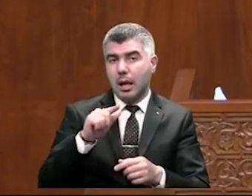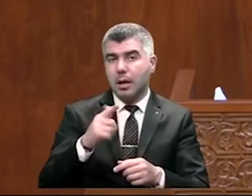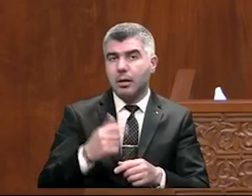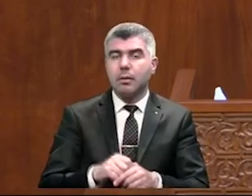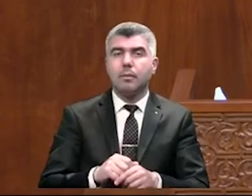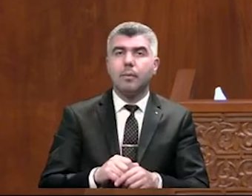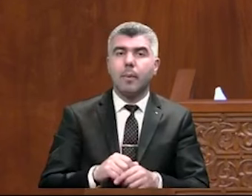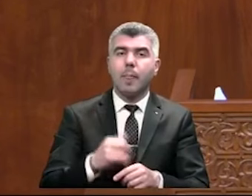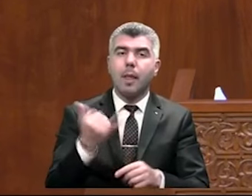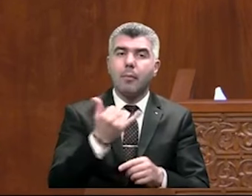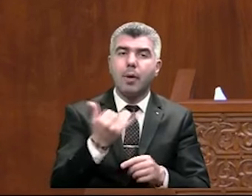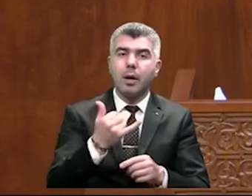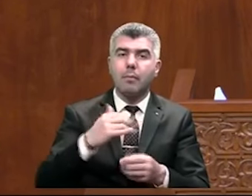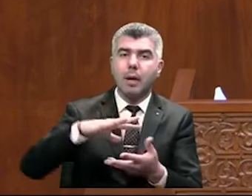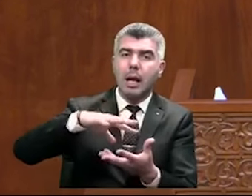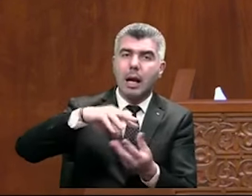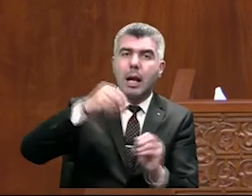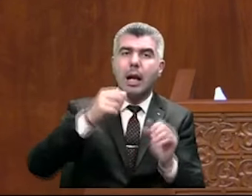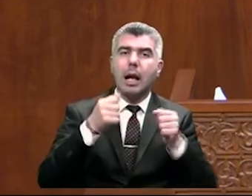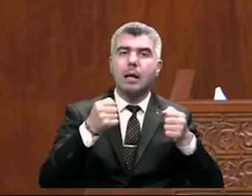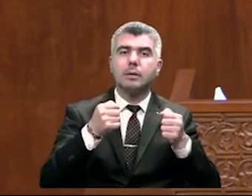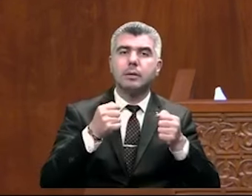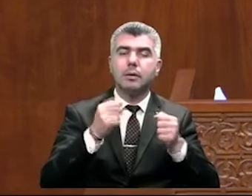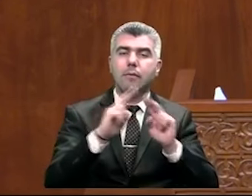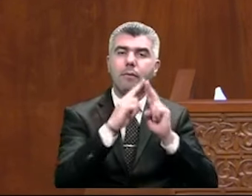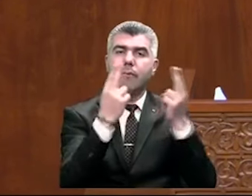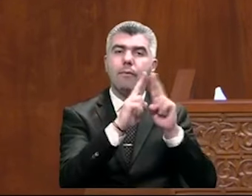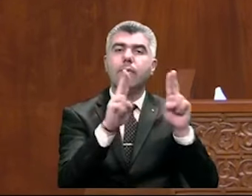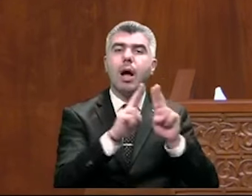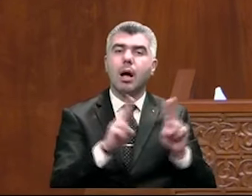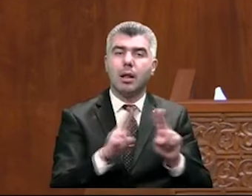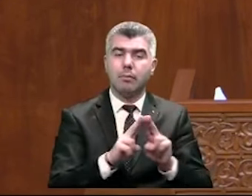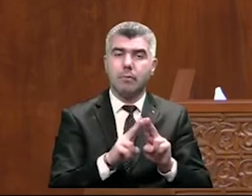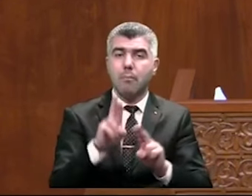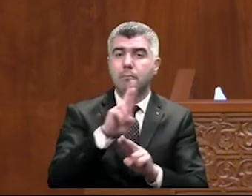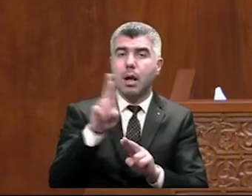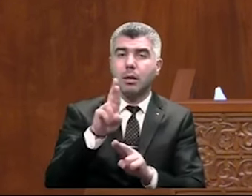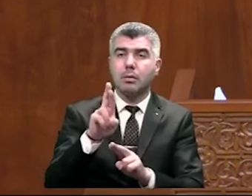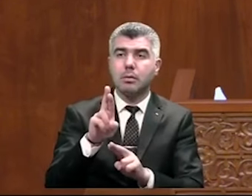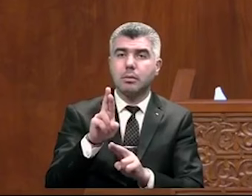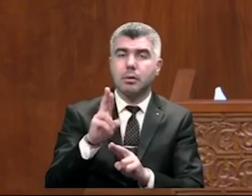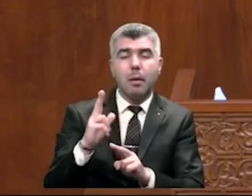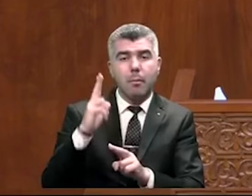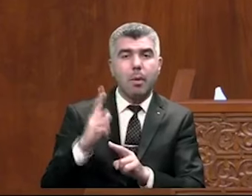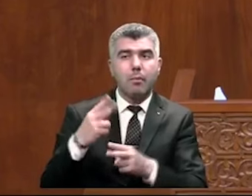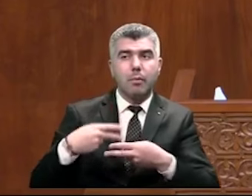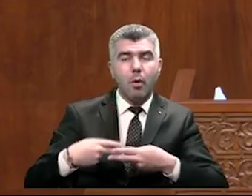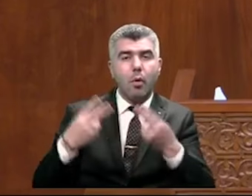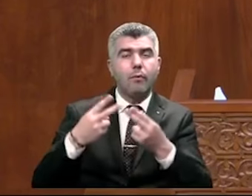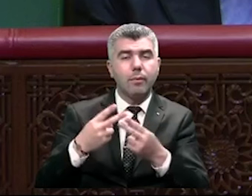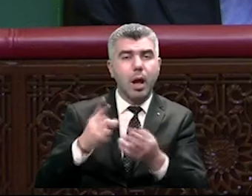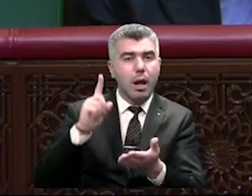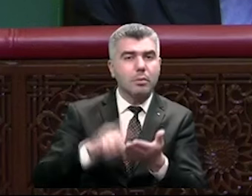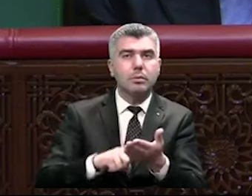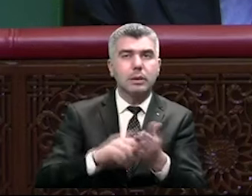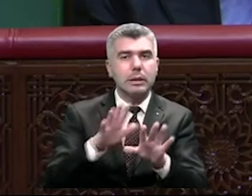كذلك بكاس العالم ف جه الملك اعطى توجيهاته الساميه من اجل القيام بكل